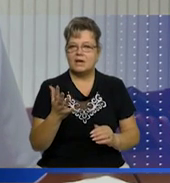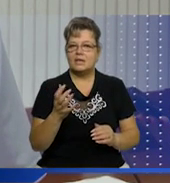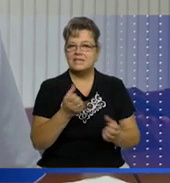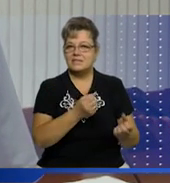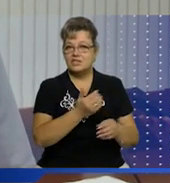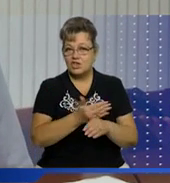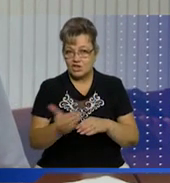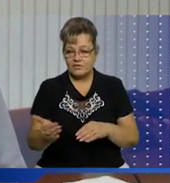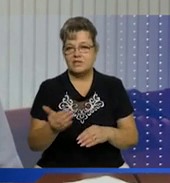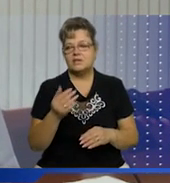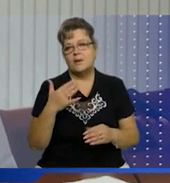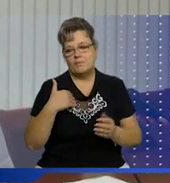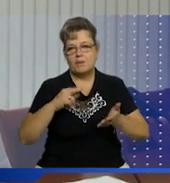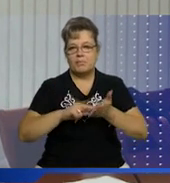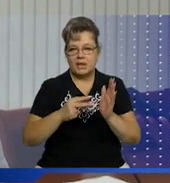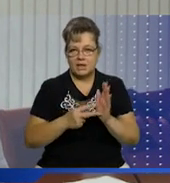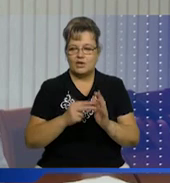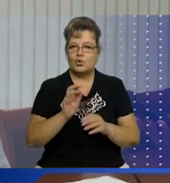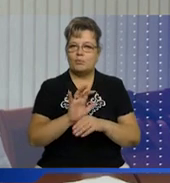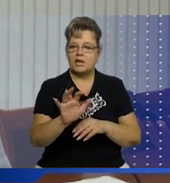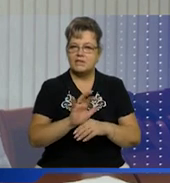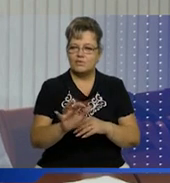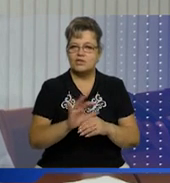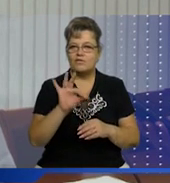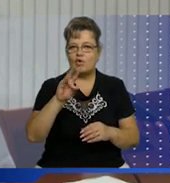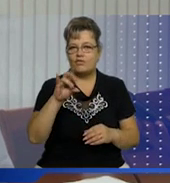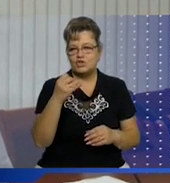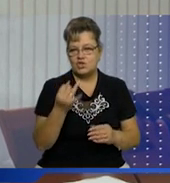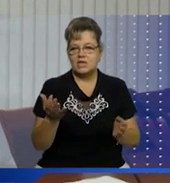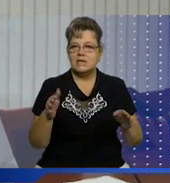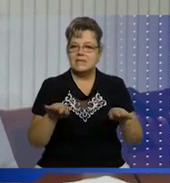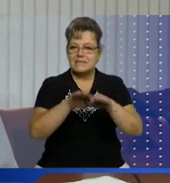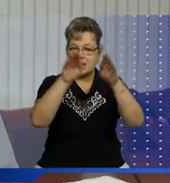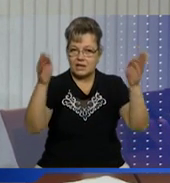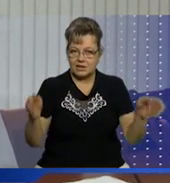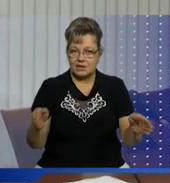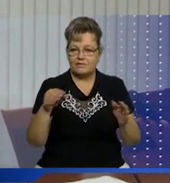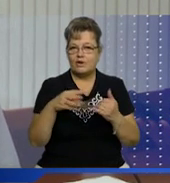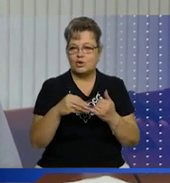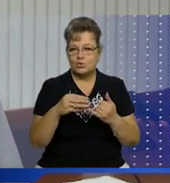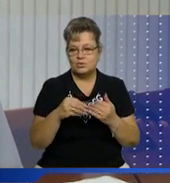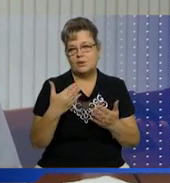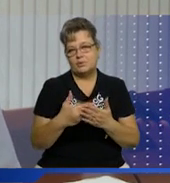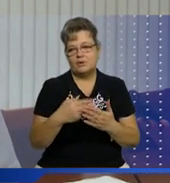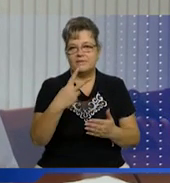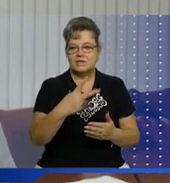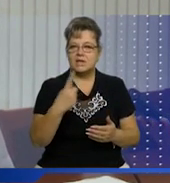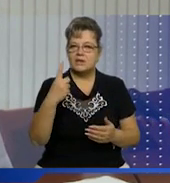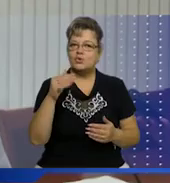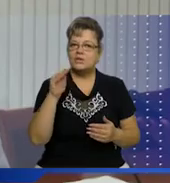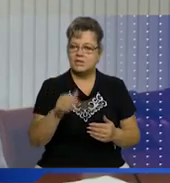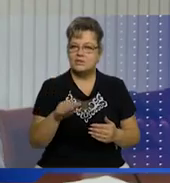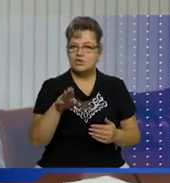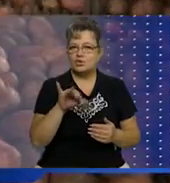несколько сдерживается, но вместе с тем мы планируем производство овощей закрытого грунта в пределах